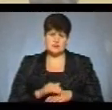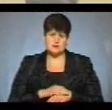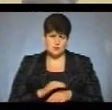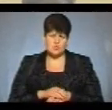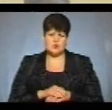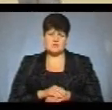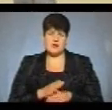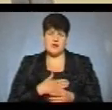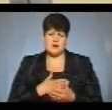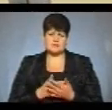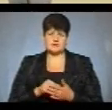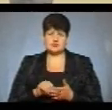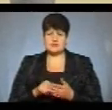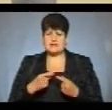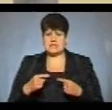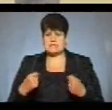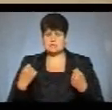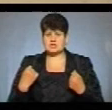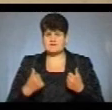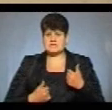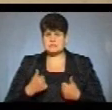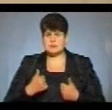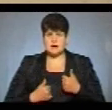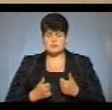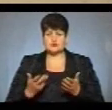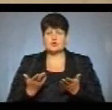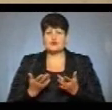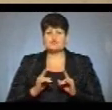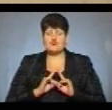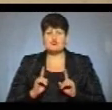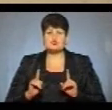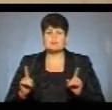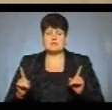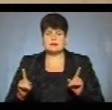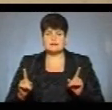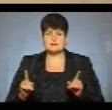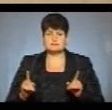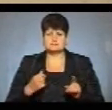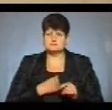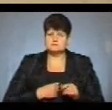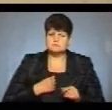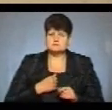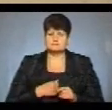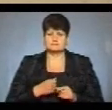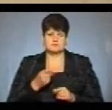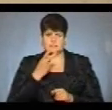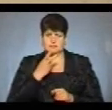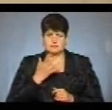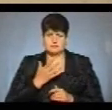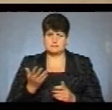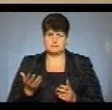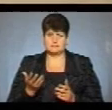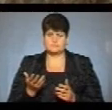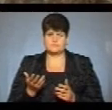він активний учасник різних спортивних змагань. Щоб такого якогось особливого, якоїсь агресії з його сторони, ми такого